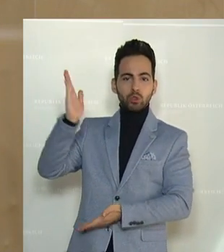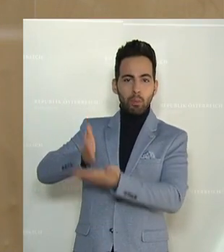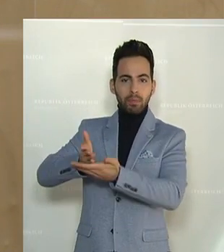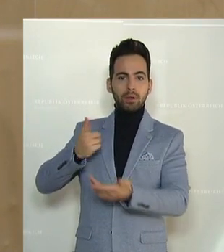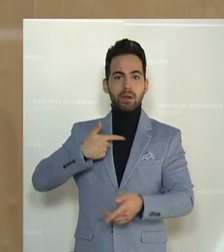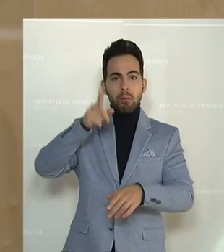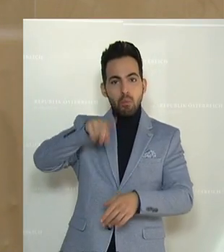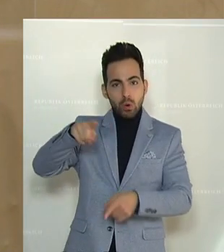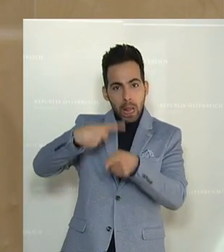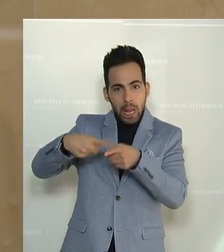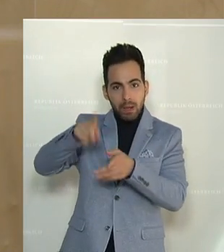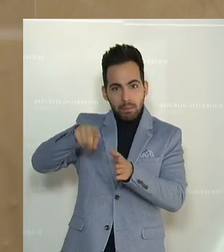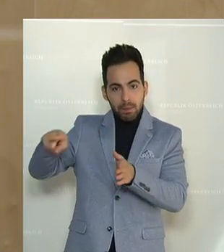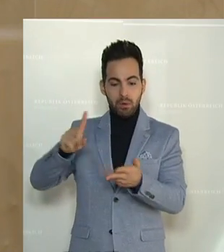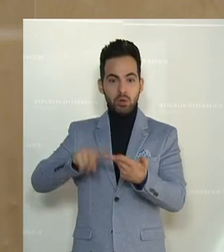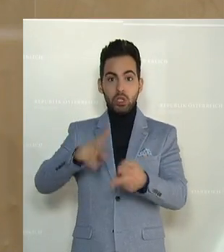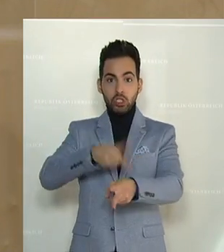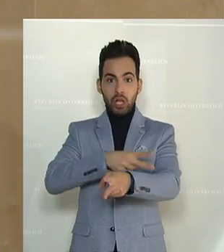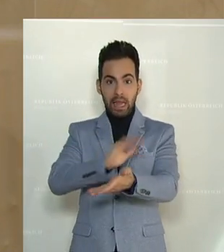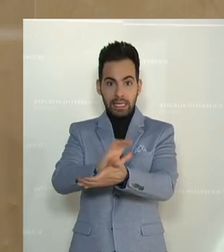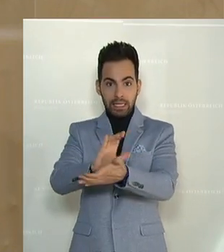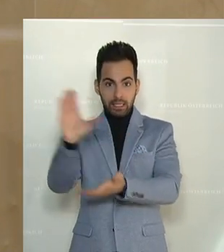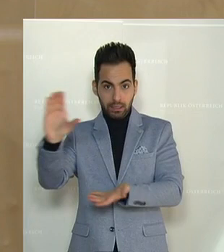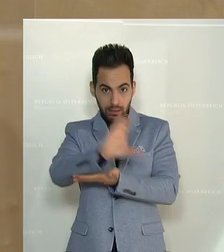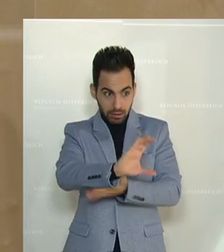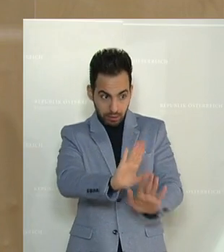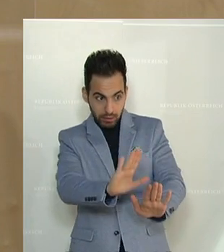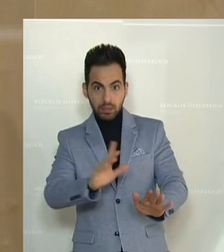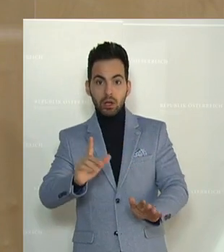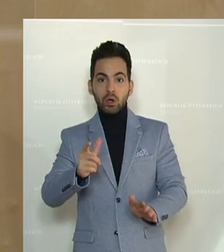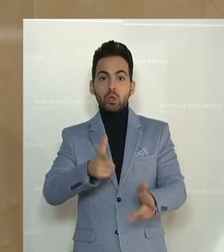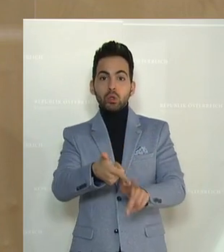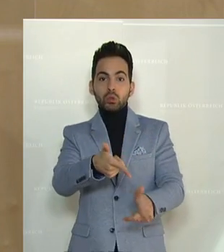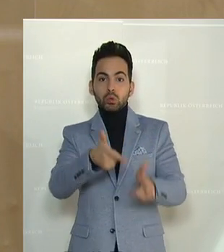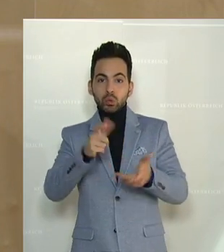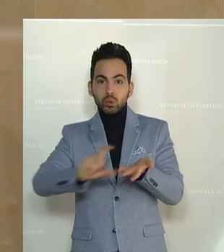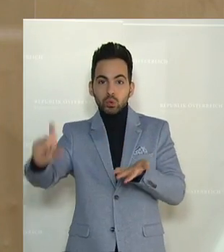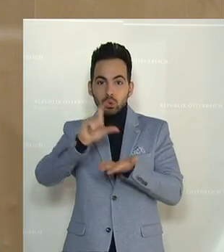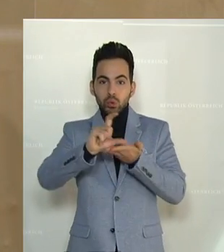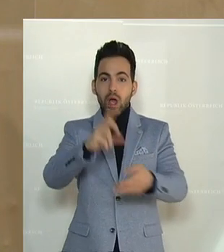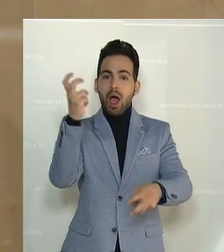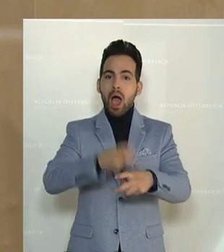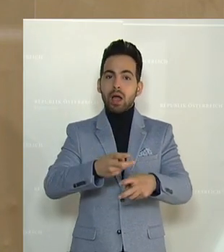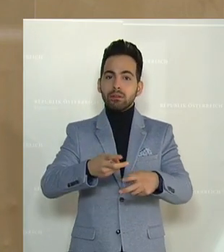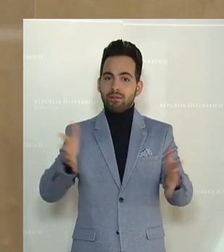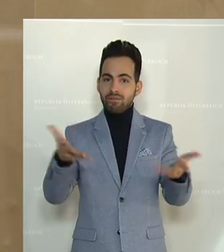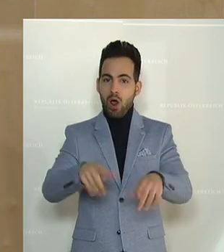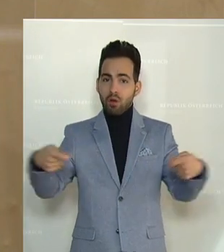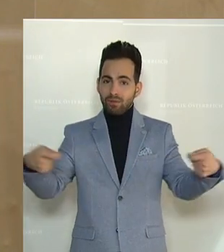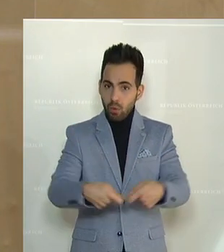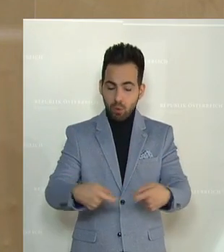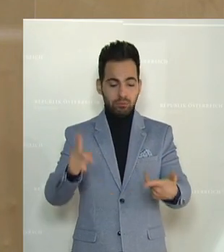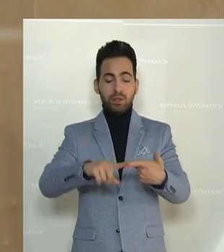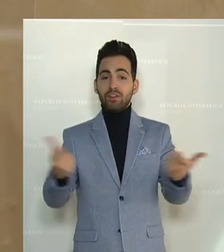Ratenzahlungsmöglichkeiten, durch staatlich gesicherte Kredite, durch Zuschüsse wie den Härtefallfonds, den Fixkostenzuschuss,